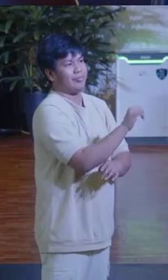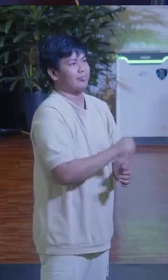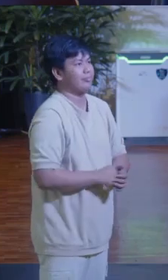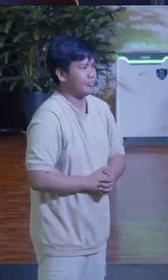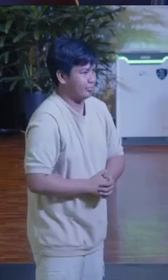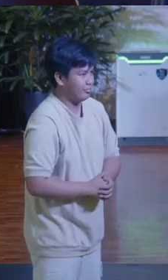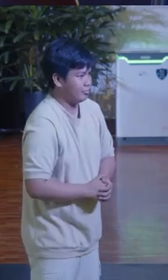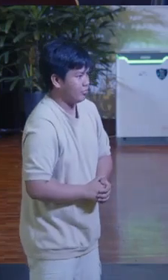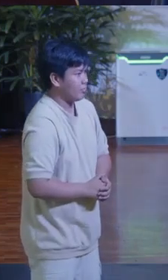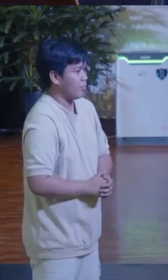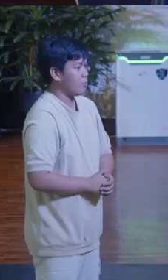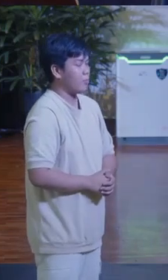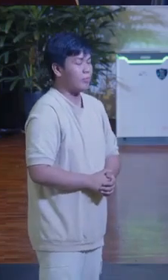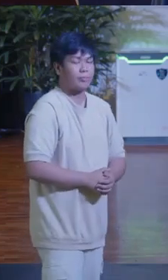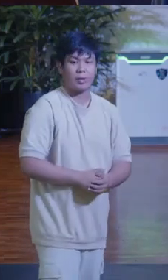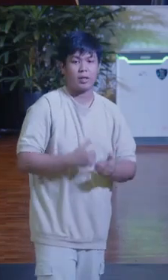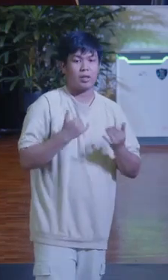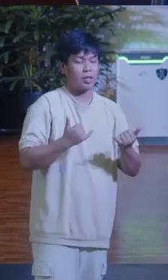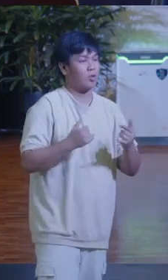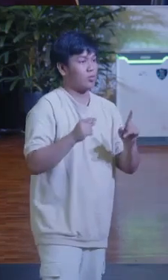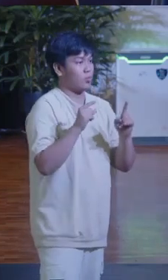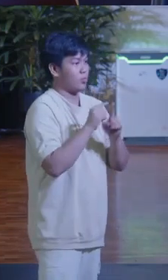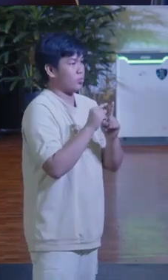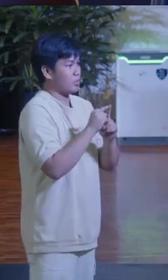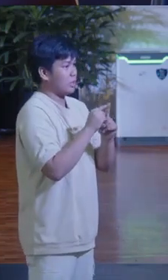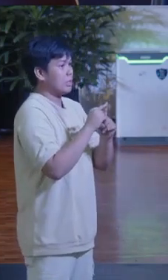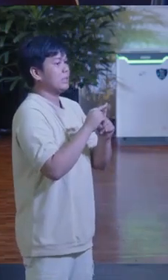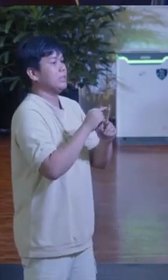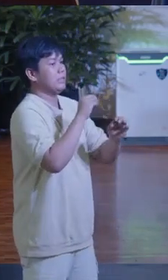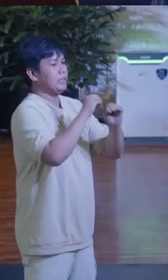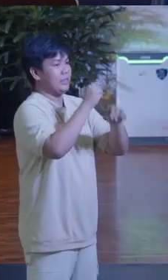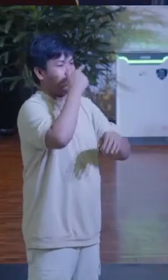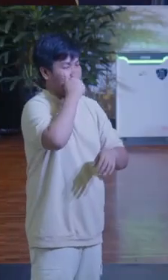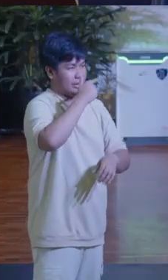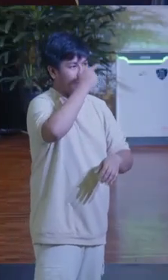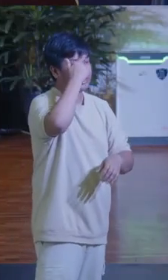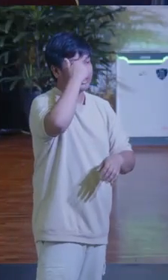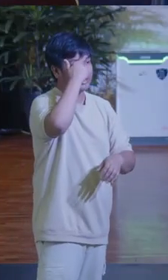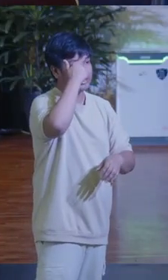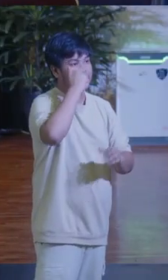step, no? Ay isang word lang sa Griego, no?